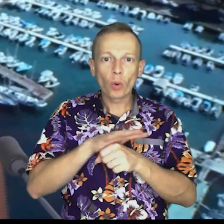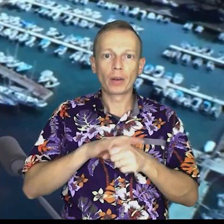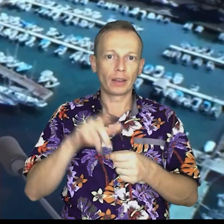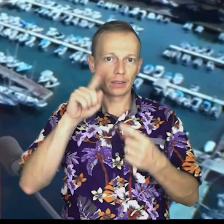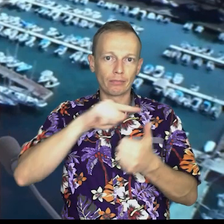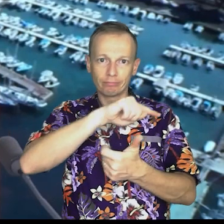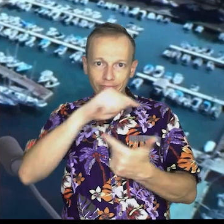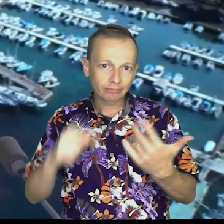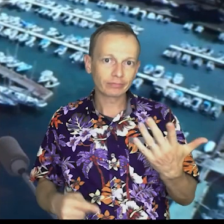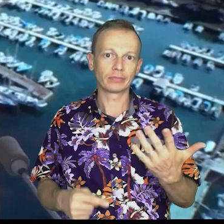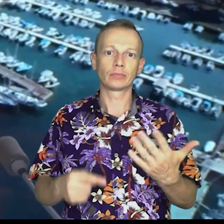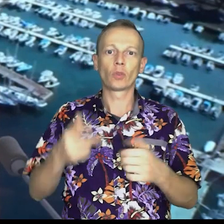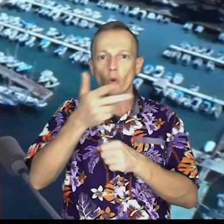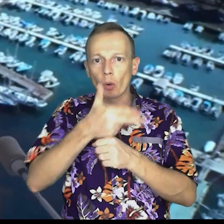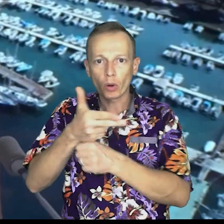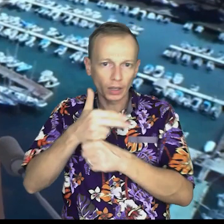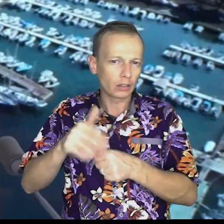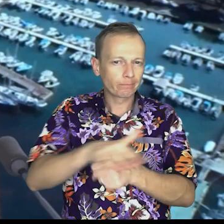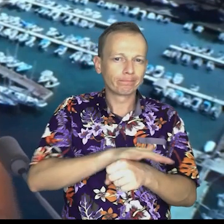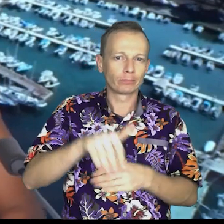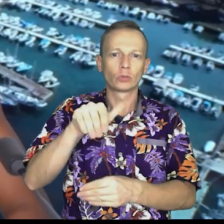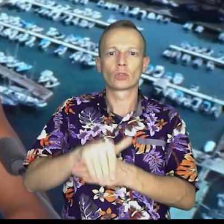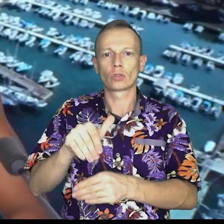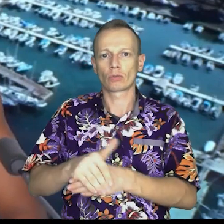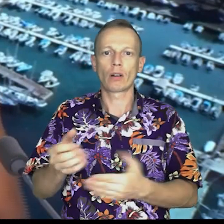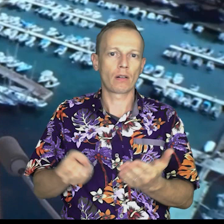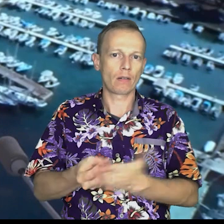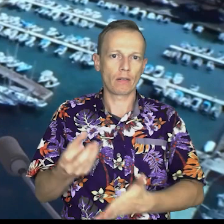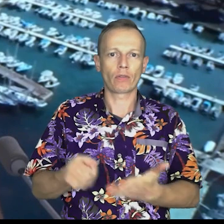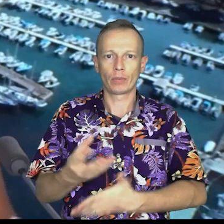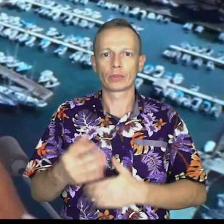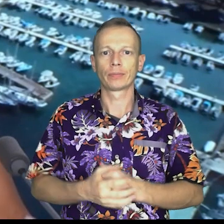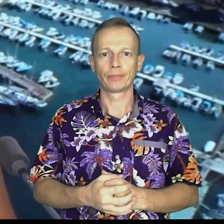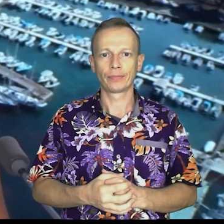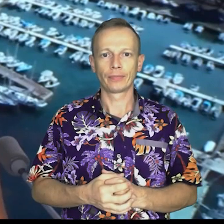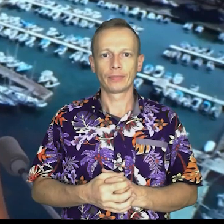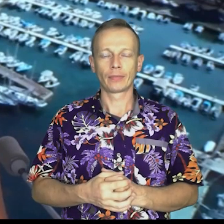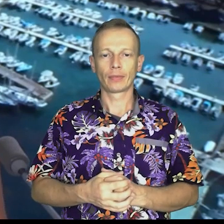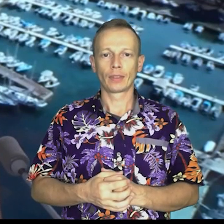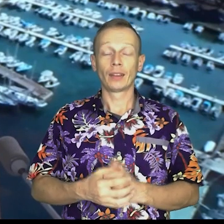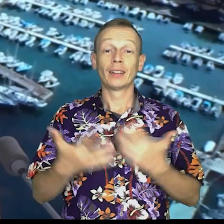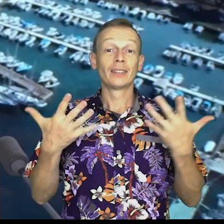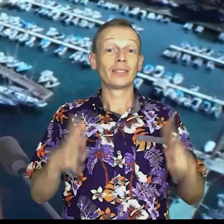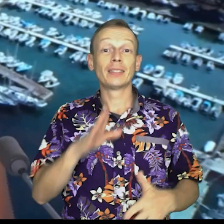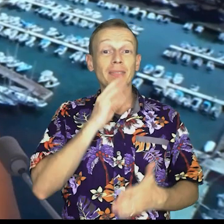ces sujets donc dans des reportages beaucoup plus complets ce soir dans vos deux